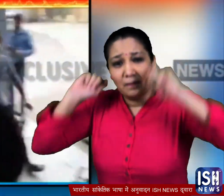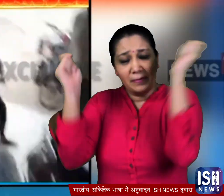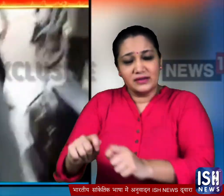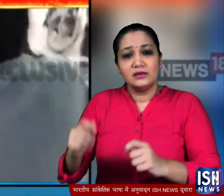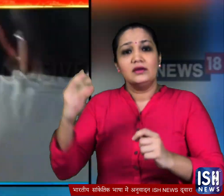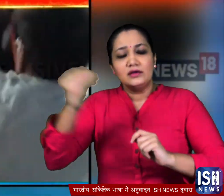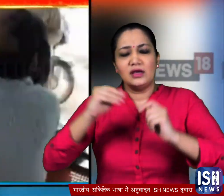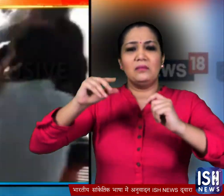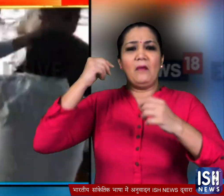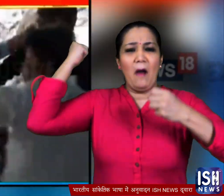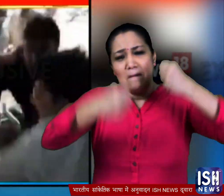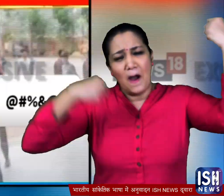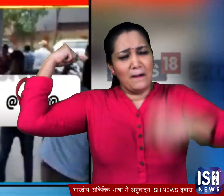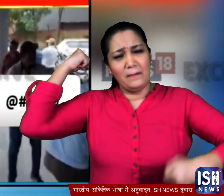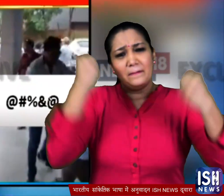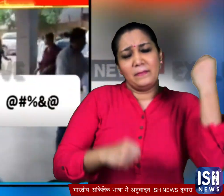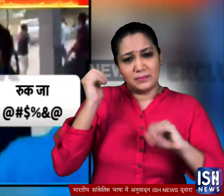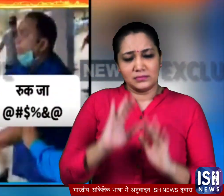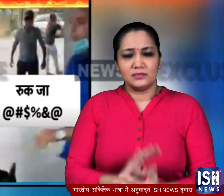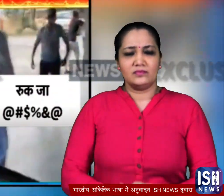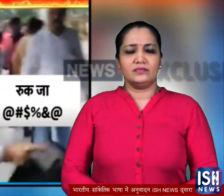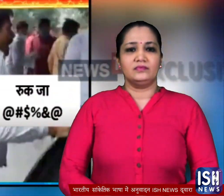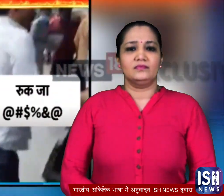कुछ लोग लात घूंसे बरसाते दिखाई दिए।